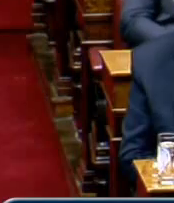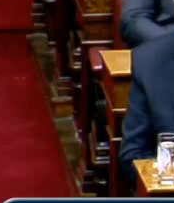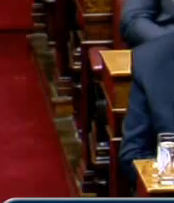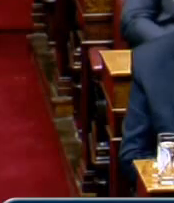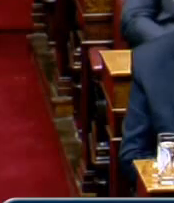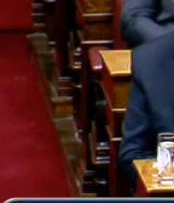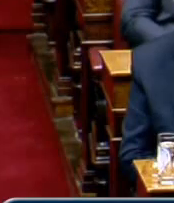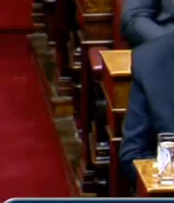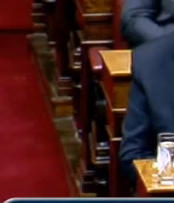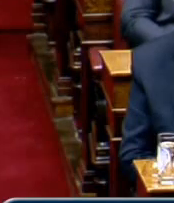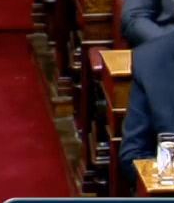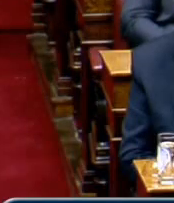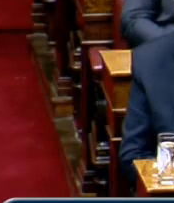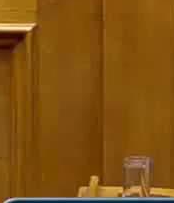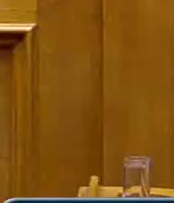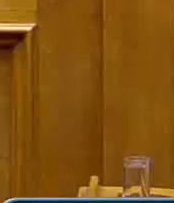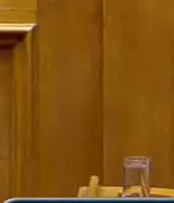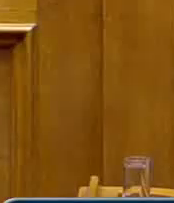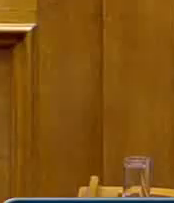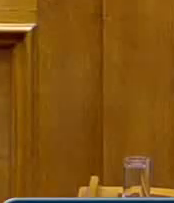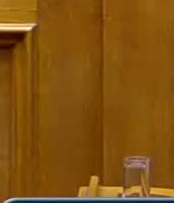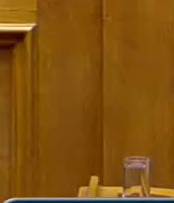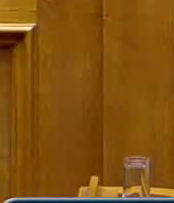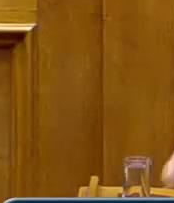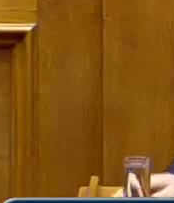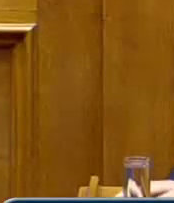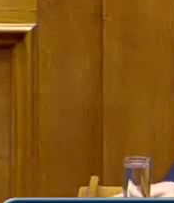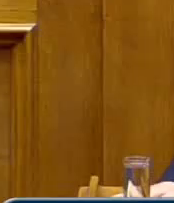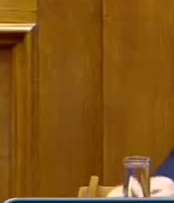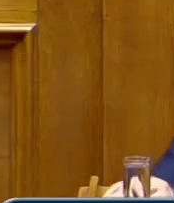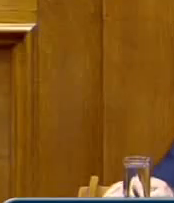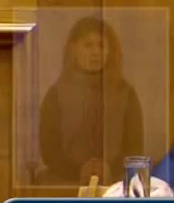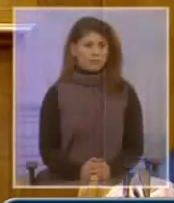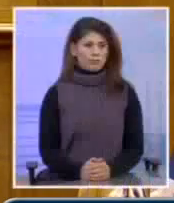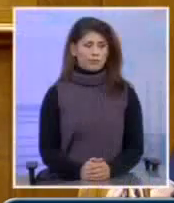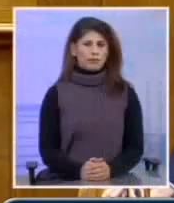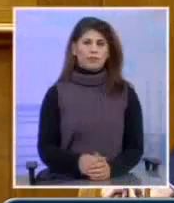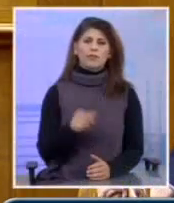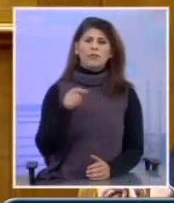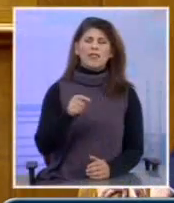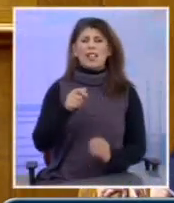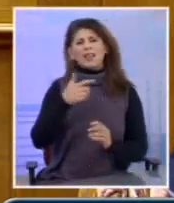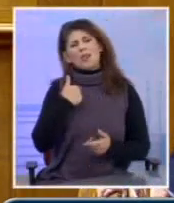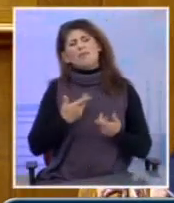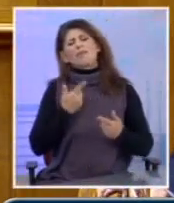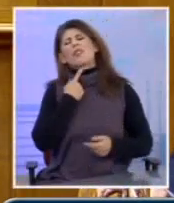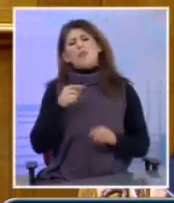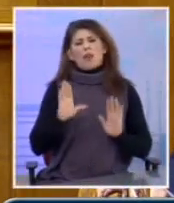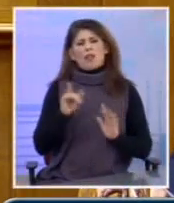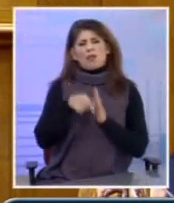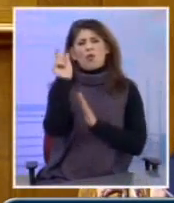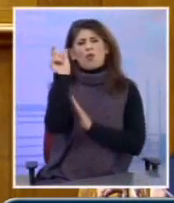κέντρων ταυτοποίησης που έχουν ονομαστεί hot spot, εν πάση περιπτώσει, εγώ δεν μου αρέσει να χρησιμοποιώ αυτή την